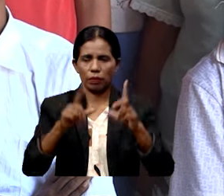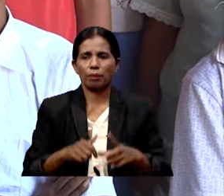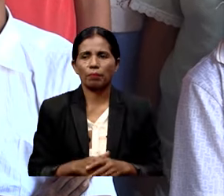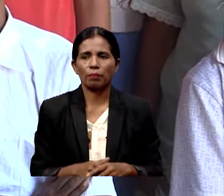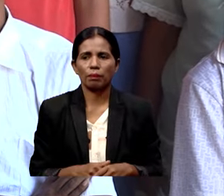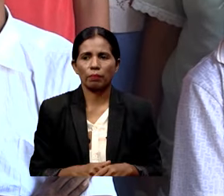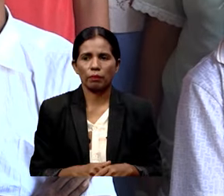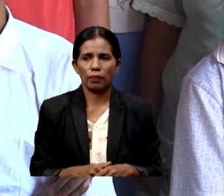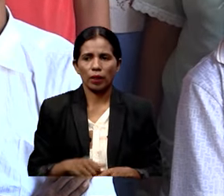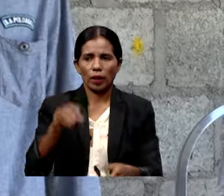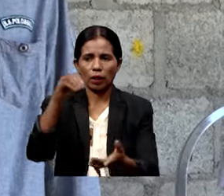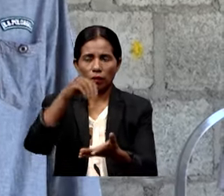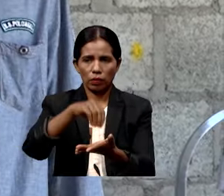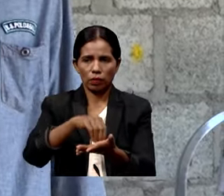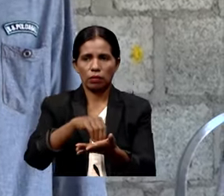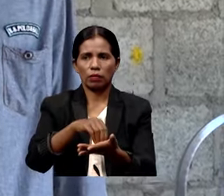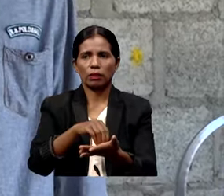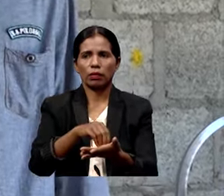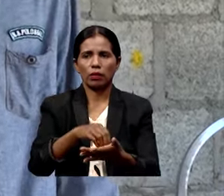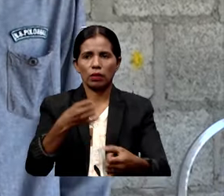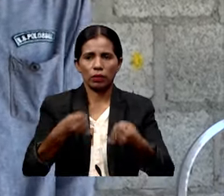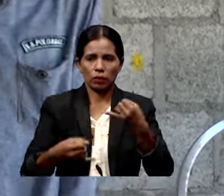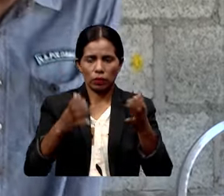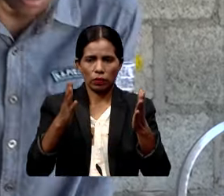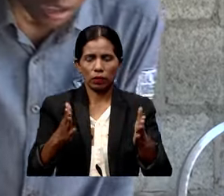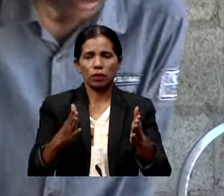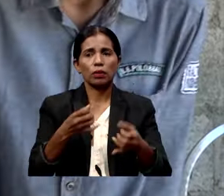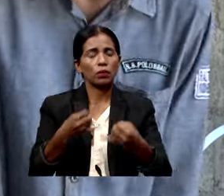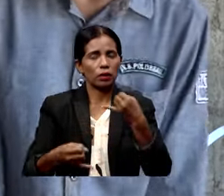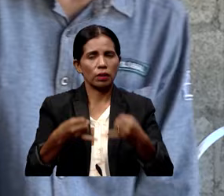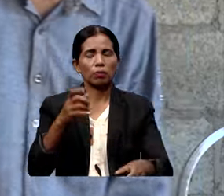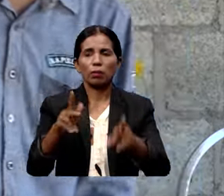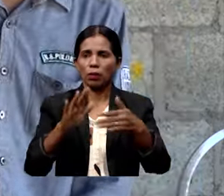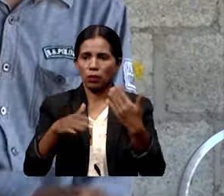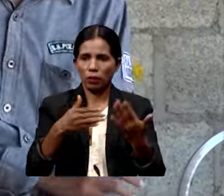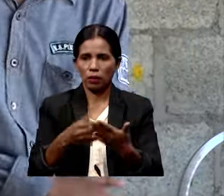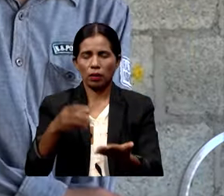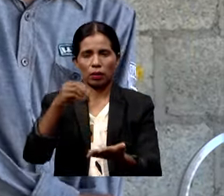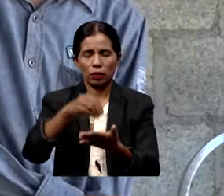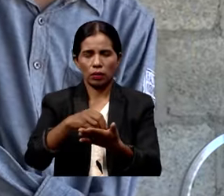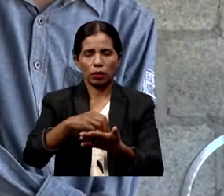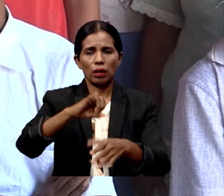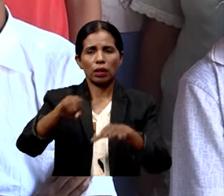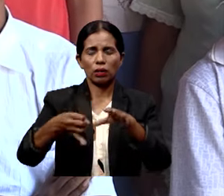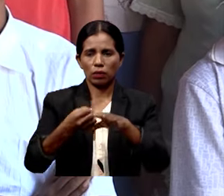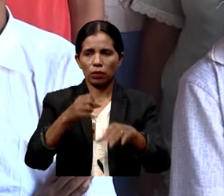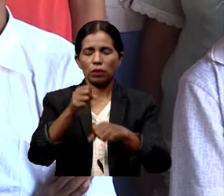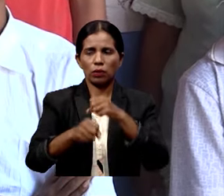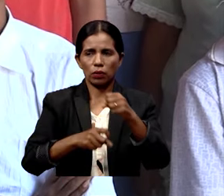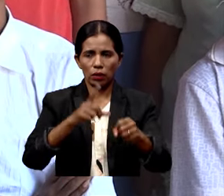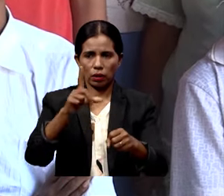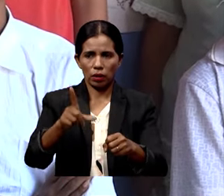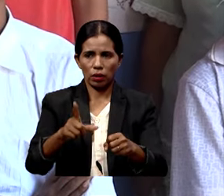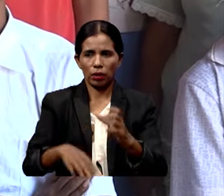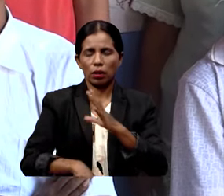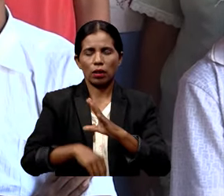Atu, hatur, justisa bemotu, hatur, inklusan sosial, hasai